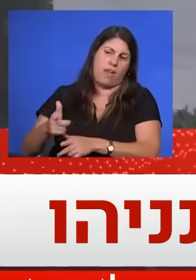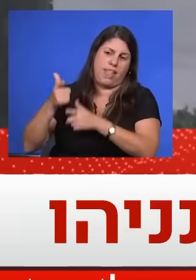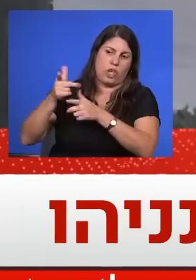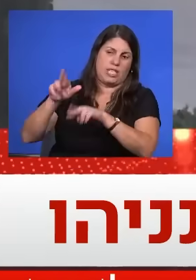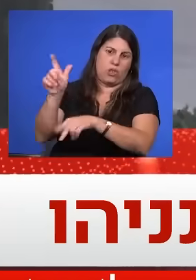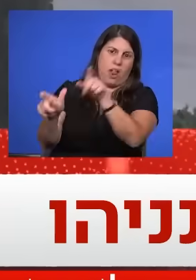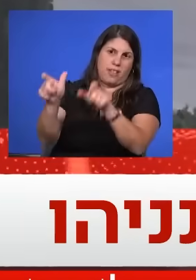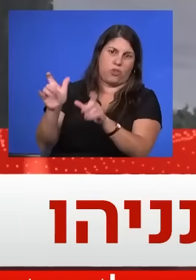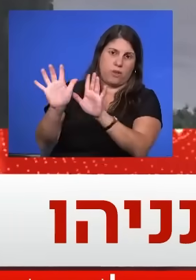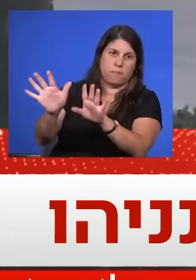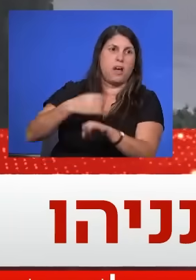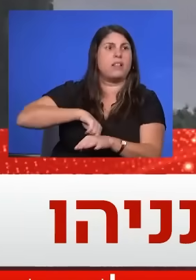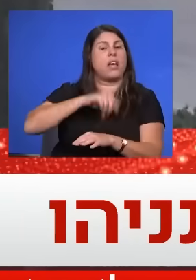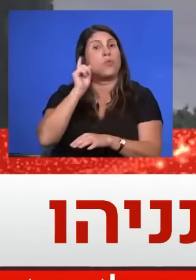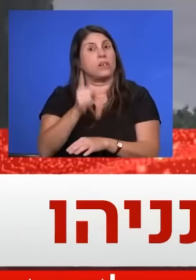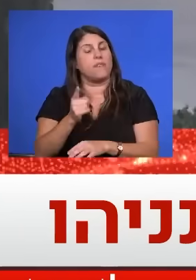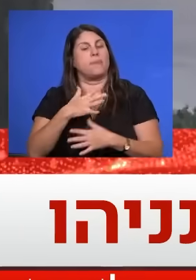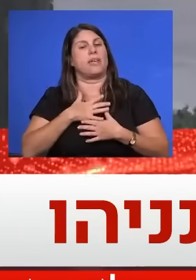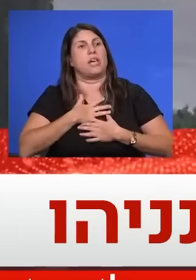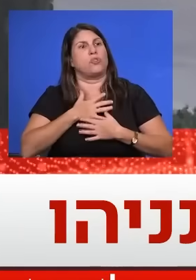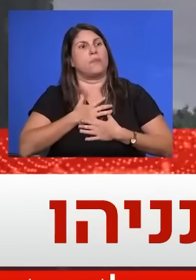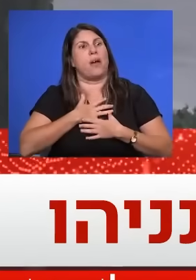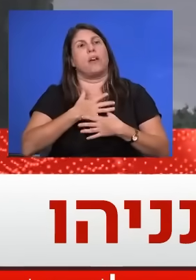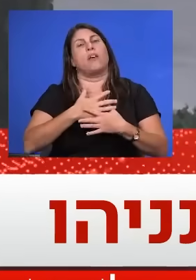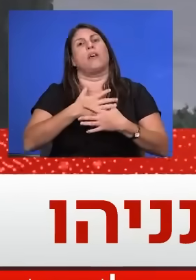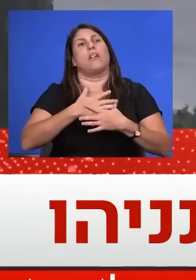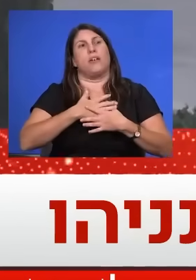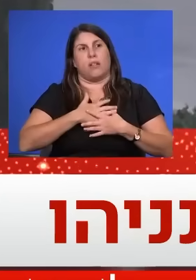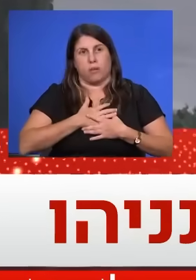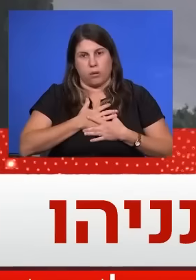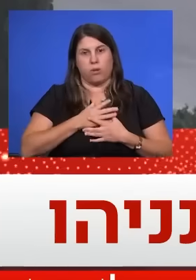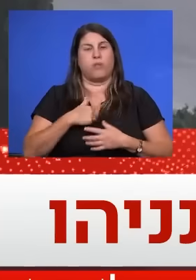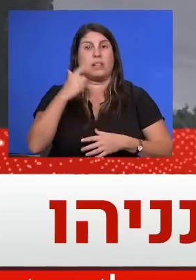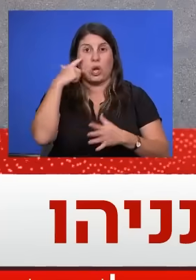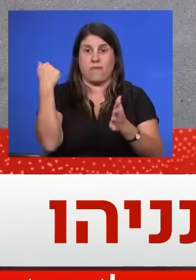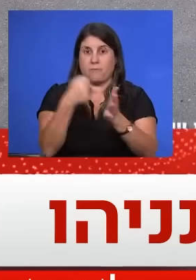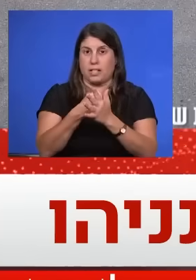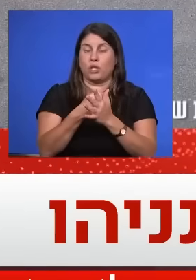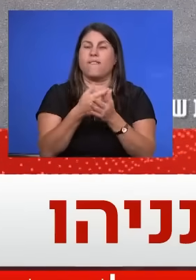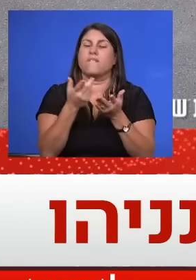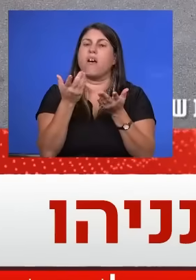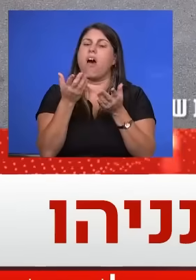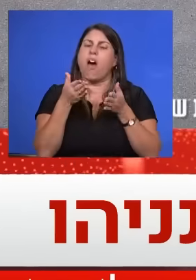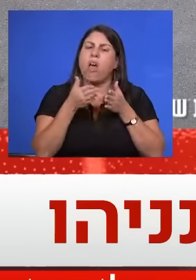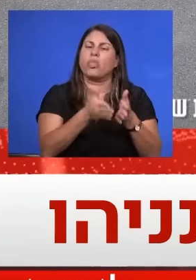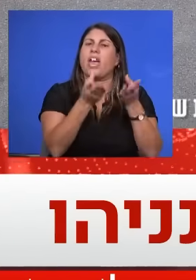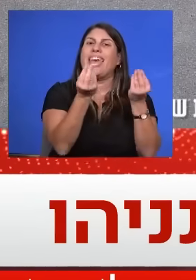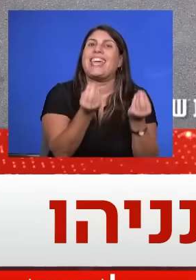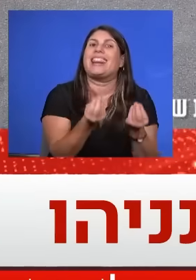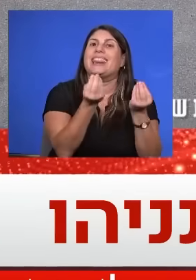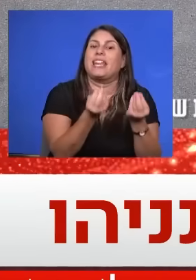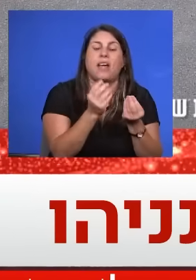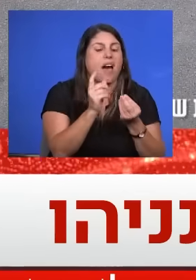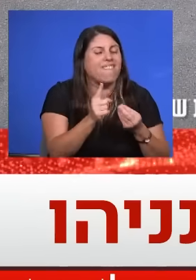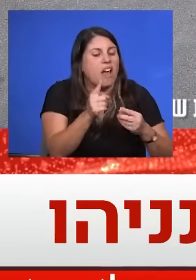אנחנו חייבים אורך נשימה, ואני חושב שבסופו של דבר דווקא הדרך האיטית הזאת, אבל המדודה ששומרת